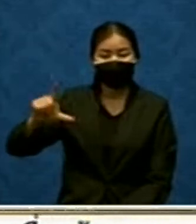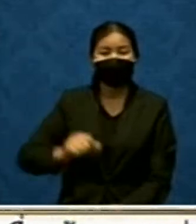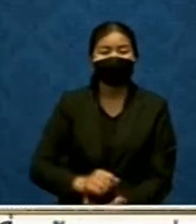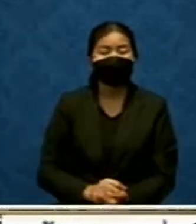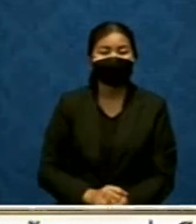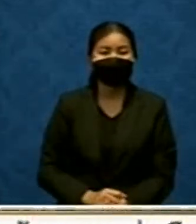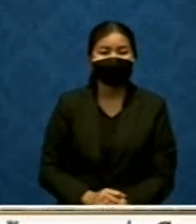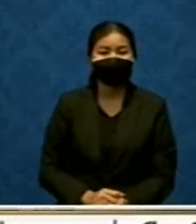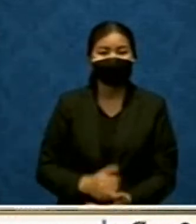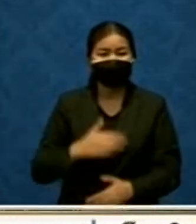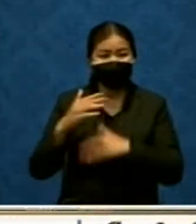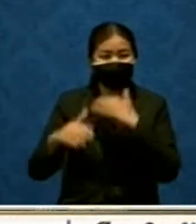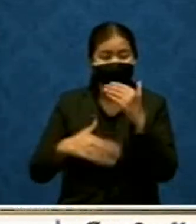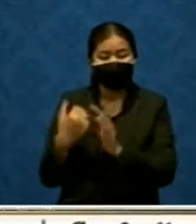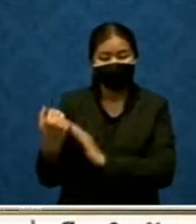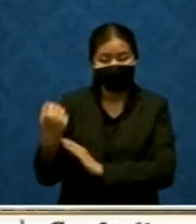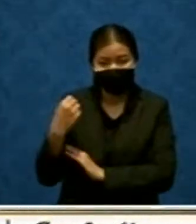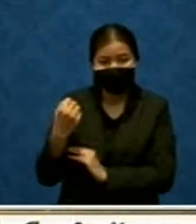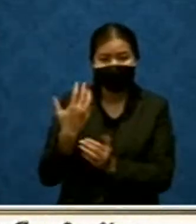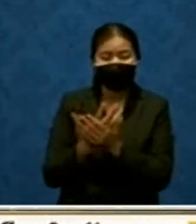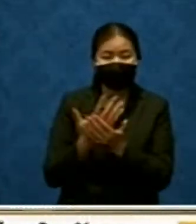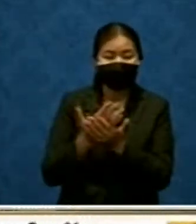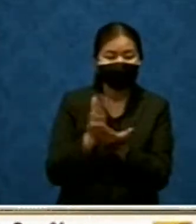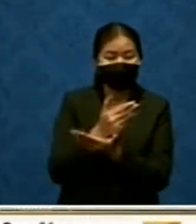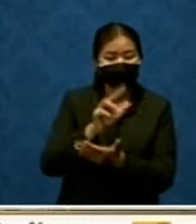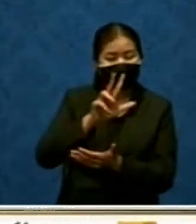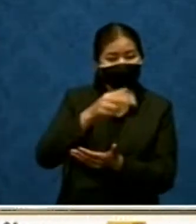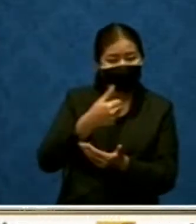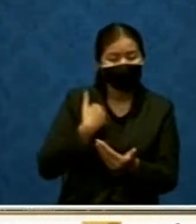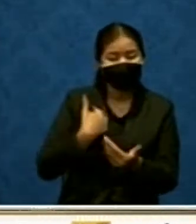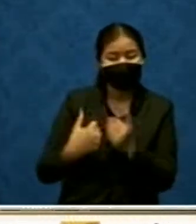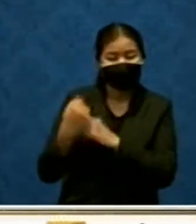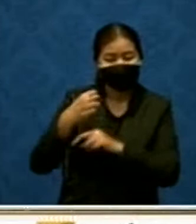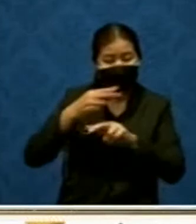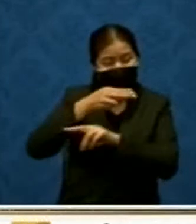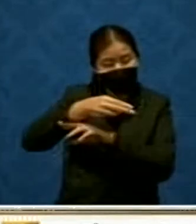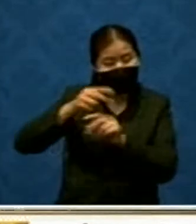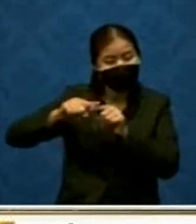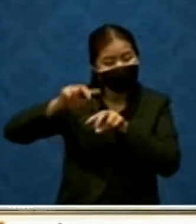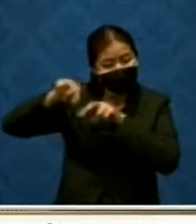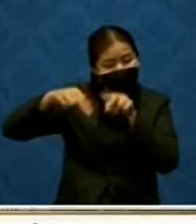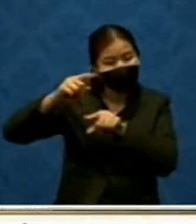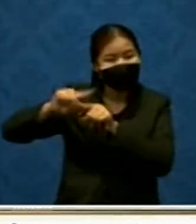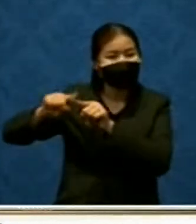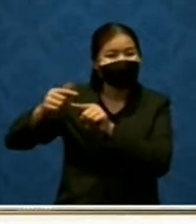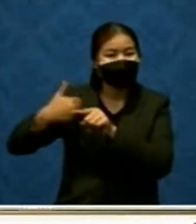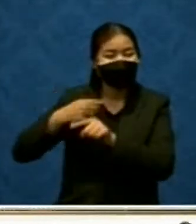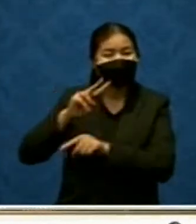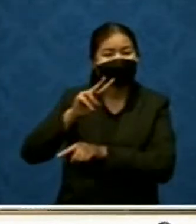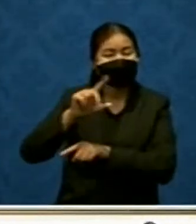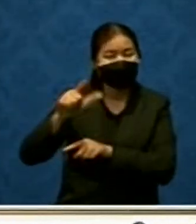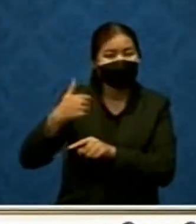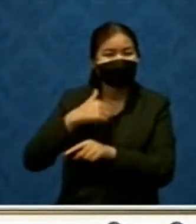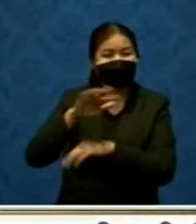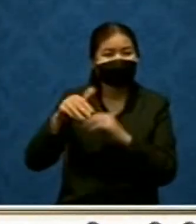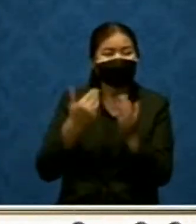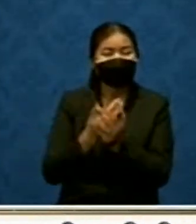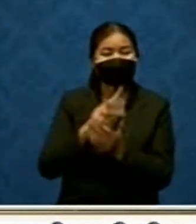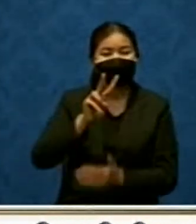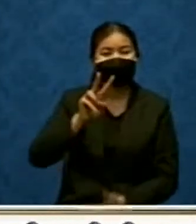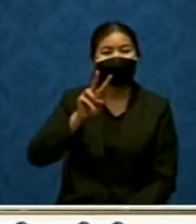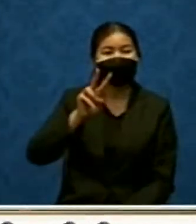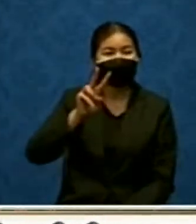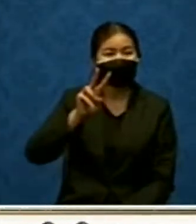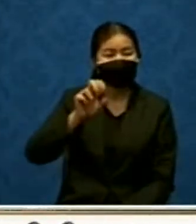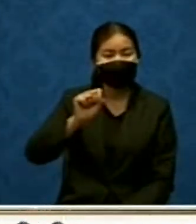เป็ไรครั พัฒนาการปองกปเทศ 50, ฐานคามมนคงรักษาคามสงบในประเทศแก้ไขปศา 20,000 ลานบาทสิหลีรวมแล้วกเทาทขกาจ้อ